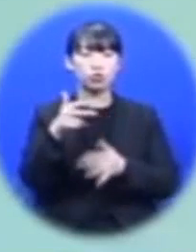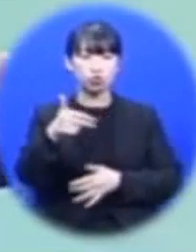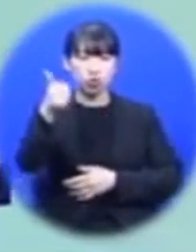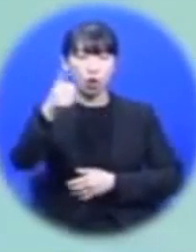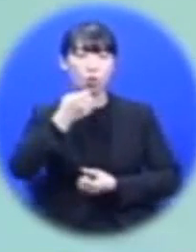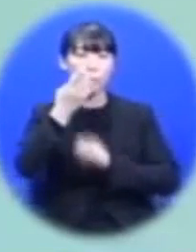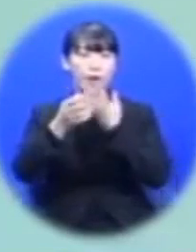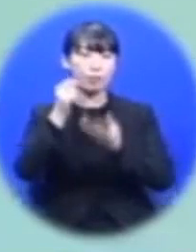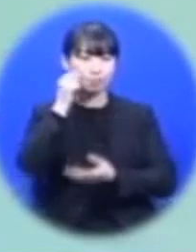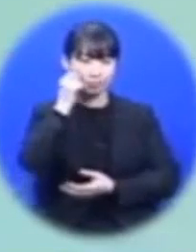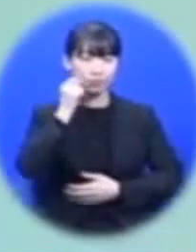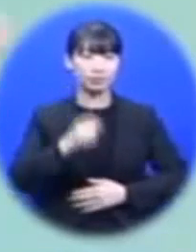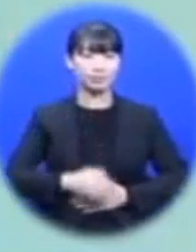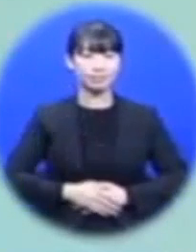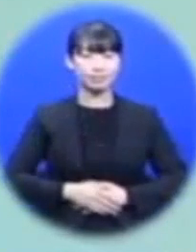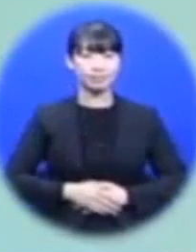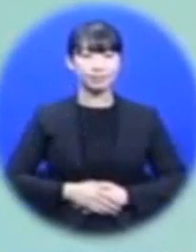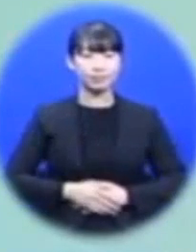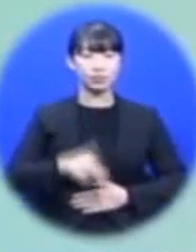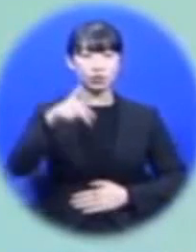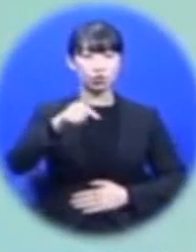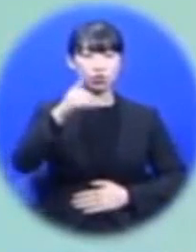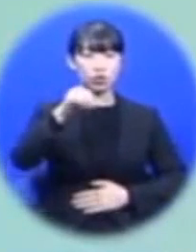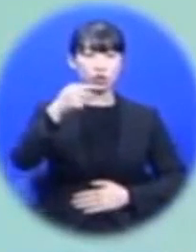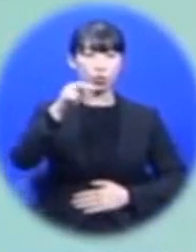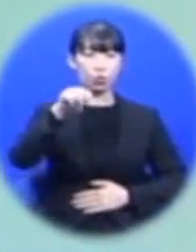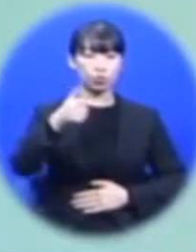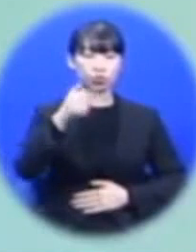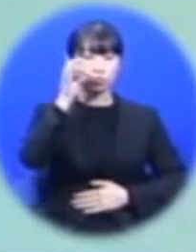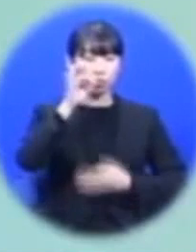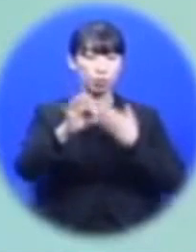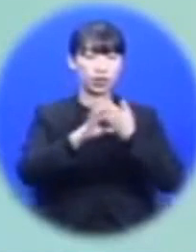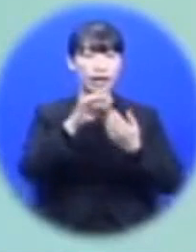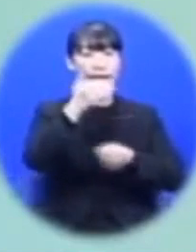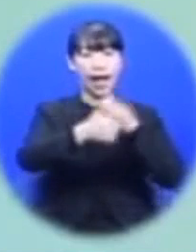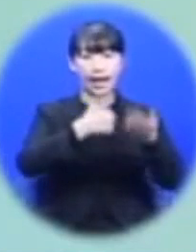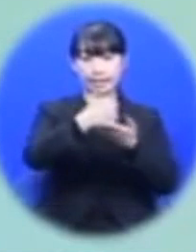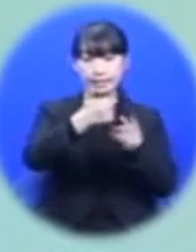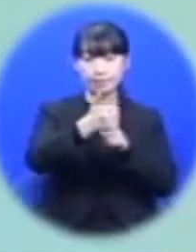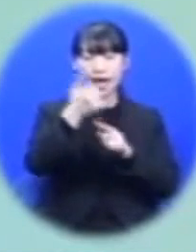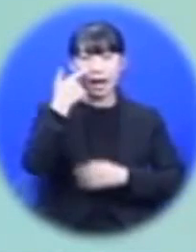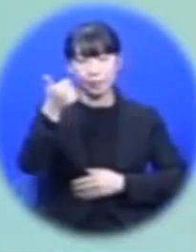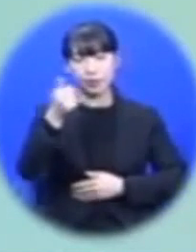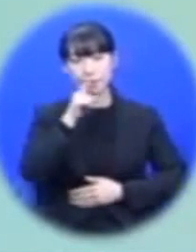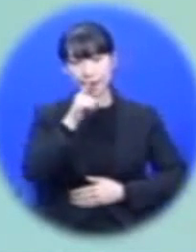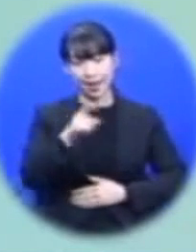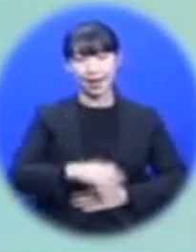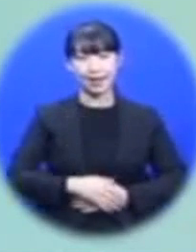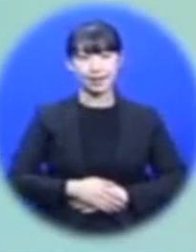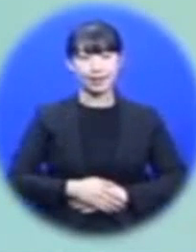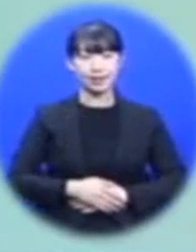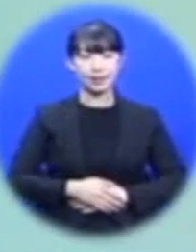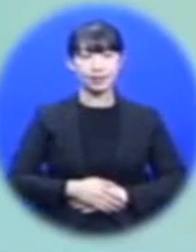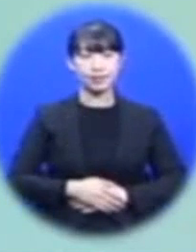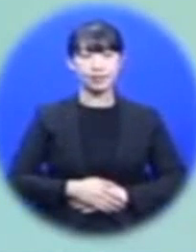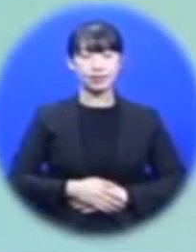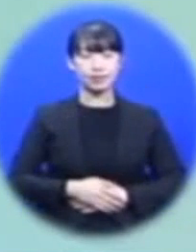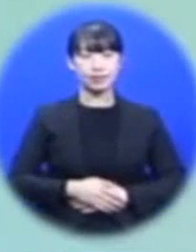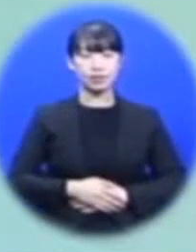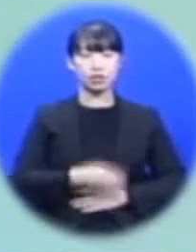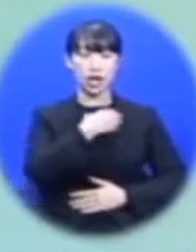예수님은 주기도문에서 하나님을 아버지라고 부르라고 그랬습니다 계속해서 제자들에게 그러셨어요 하나님은 너의